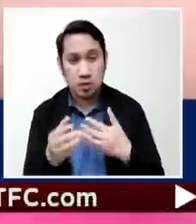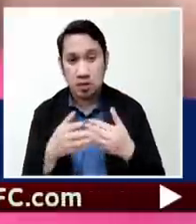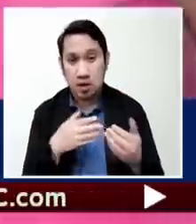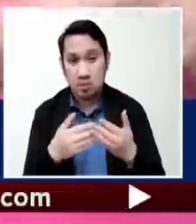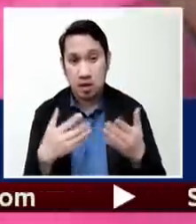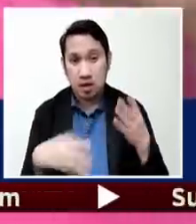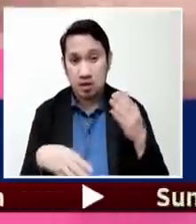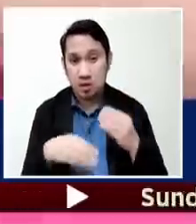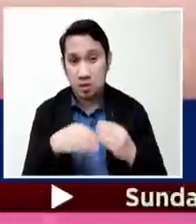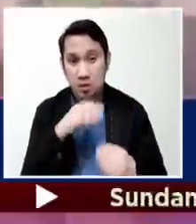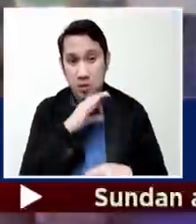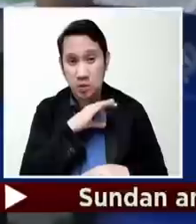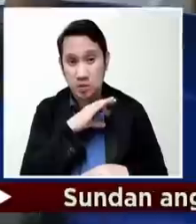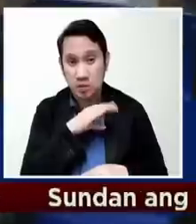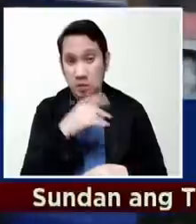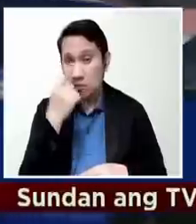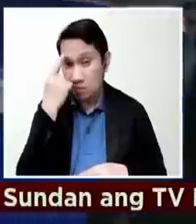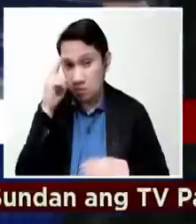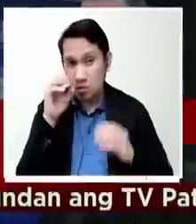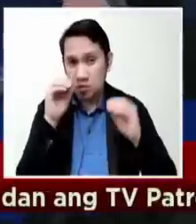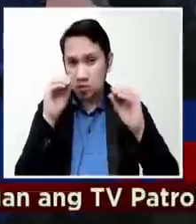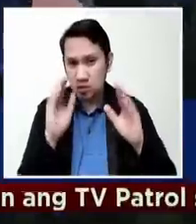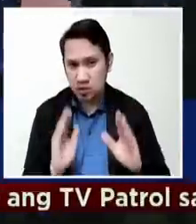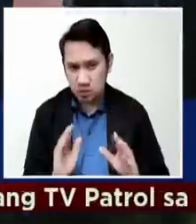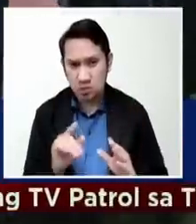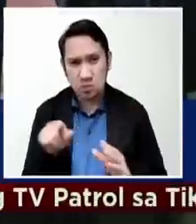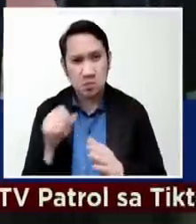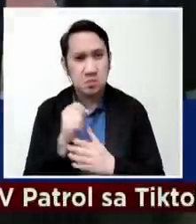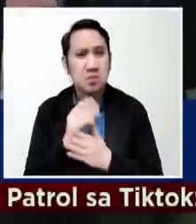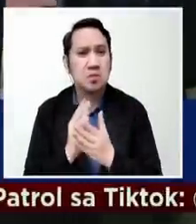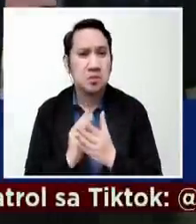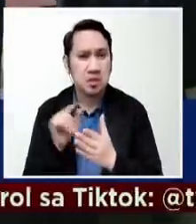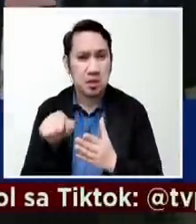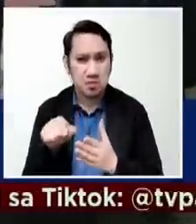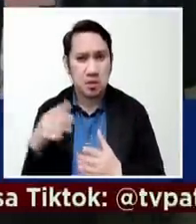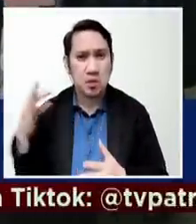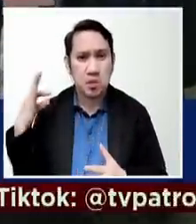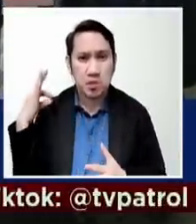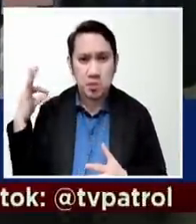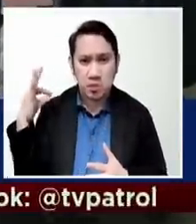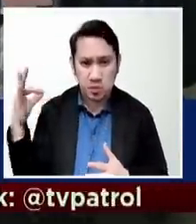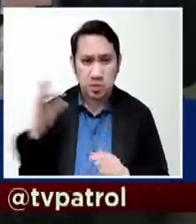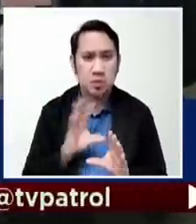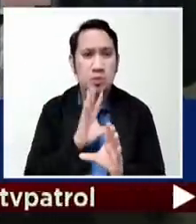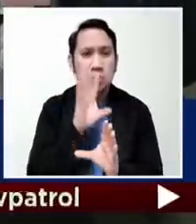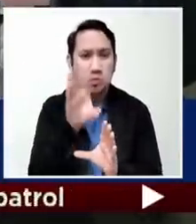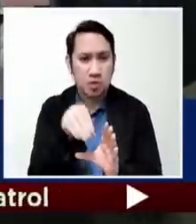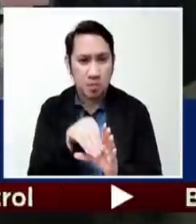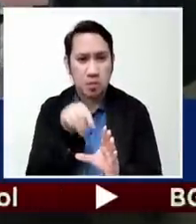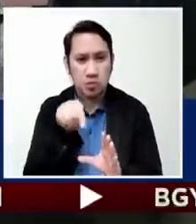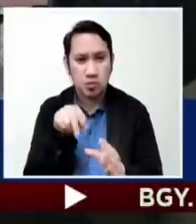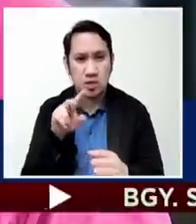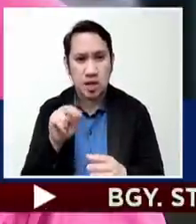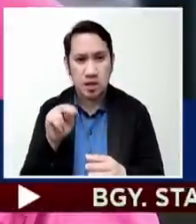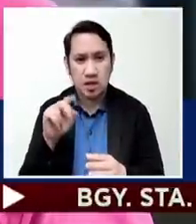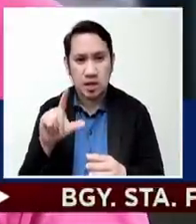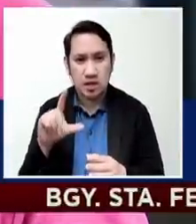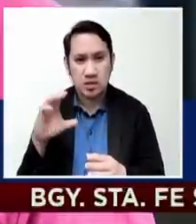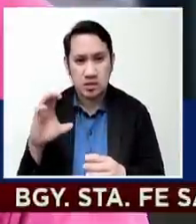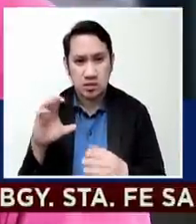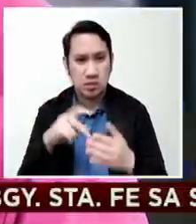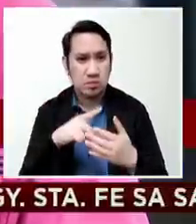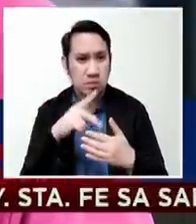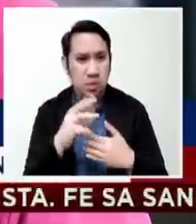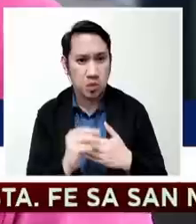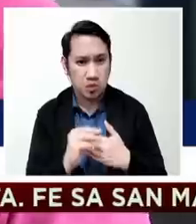incentives para sa mga guro, iilan lang din sa kanilang hanay ang nagboluntaryo na sumama sa programa. Siguro mas